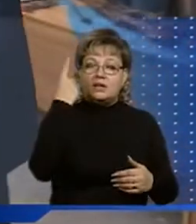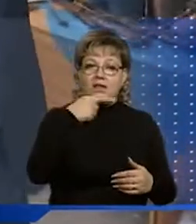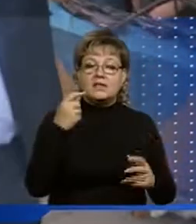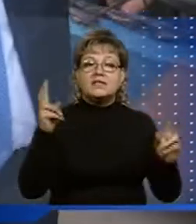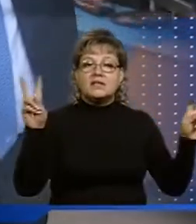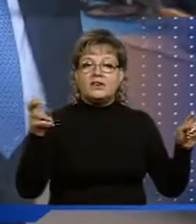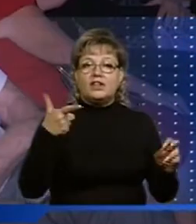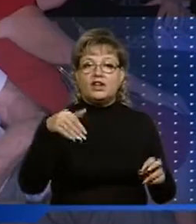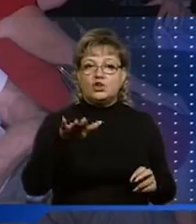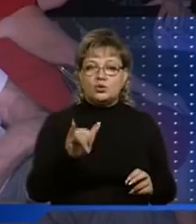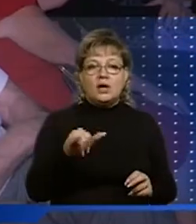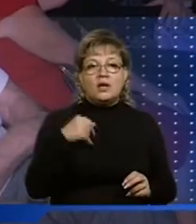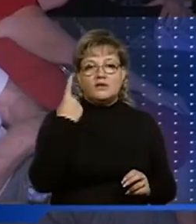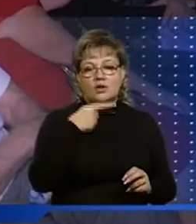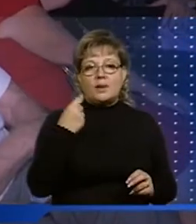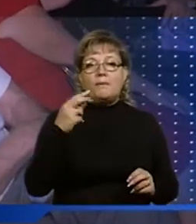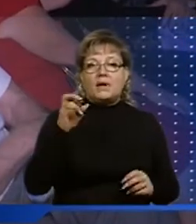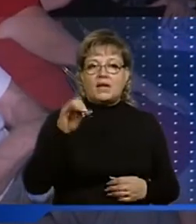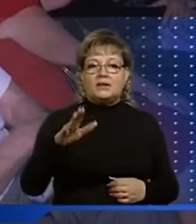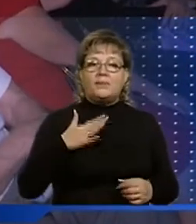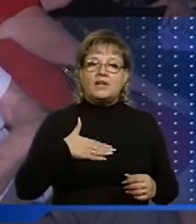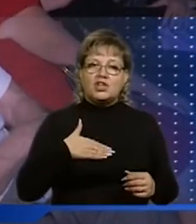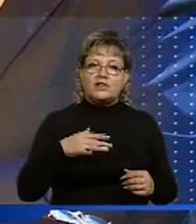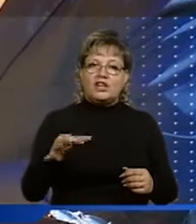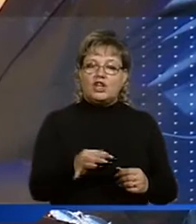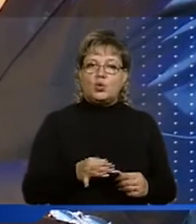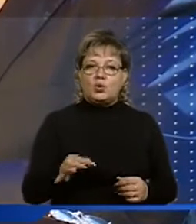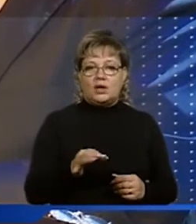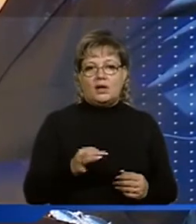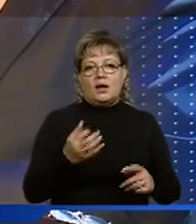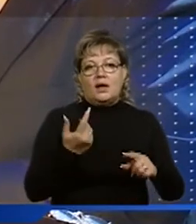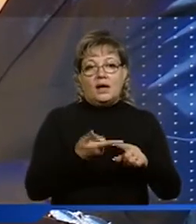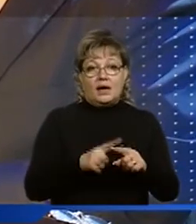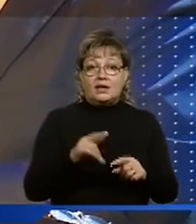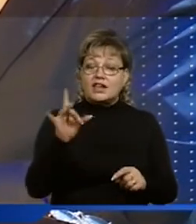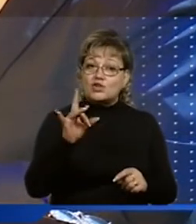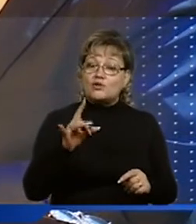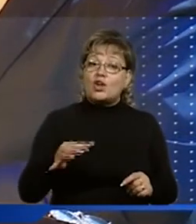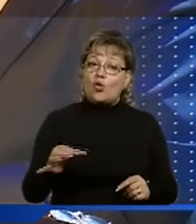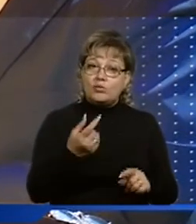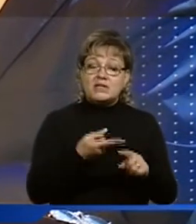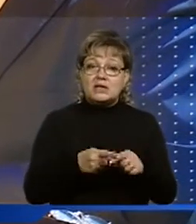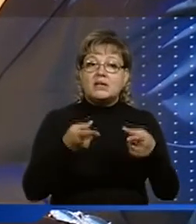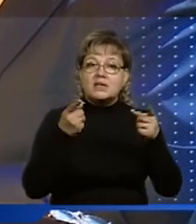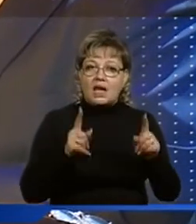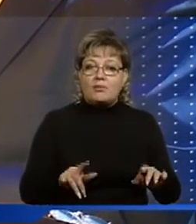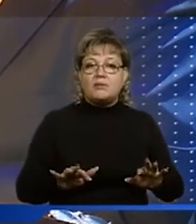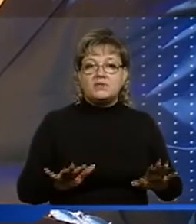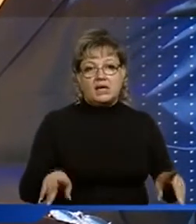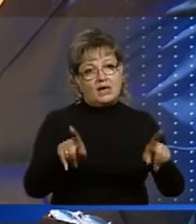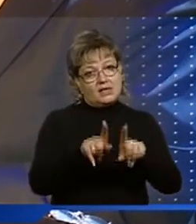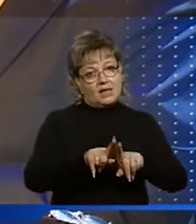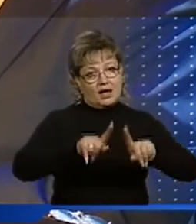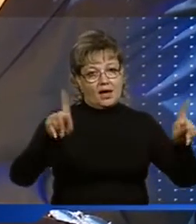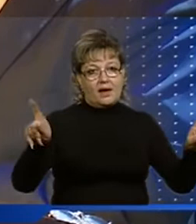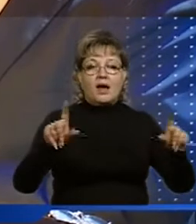назвал ДГТУ интеллектуальным брендом нашего региона. Ну а для Ростовской области это на самом деле есть такая некая своеобразная